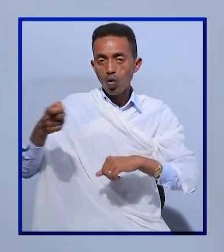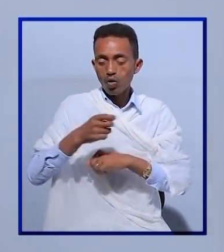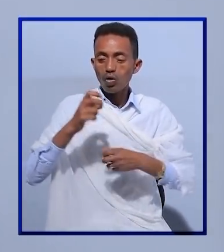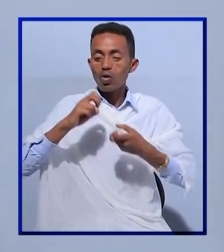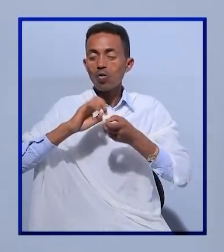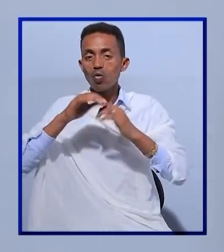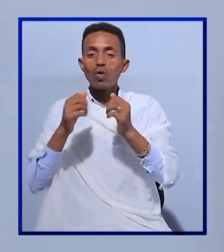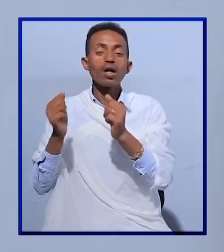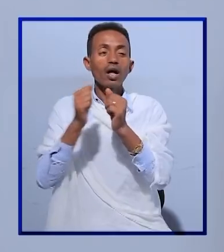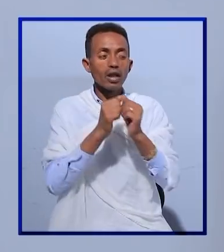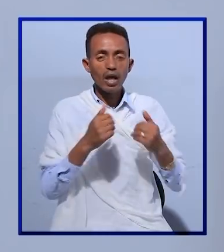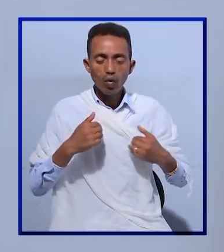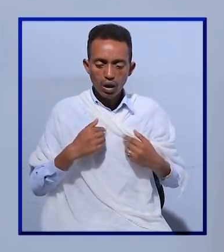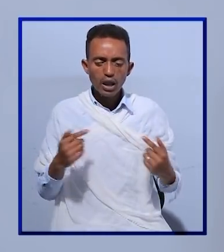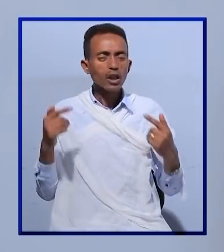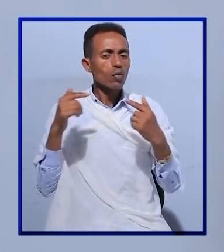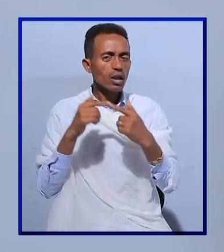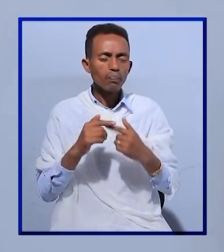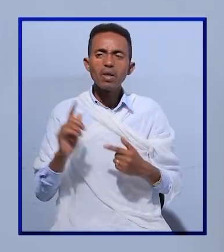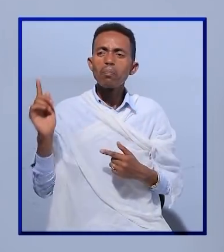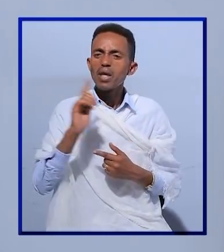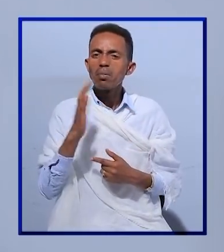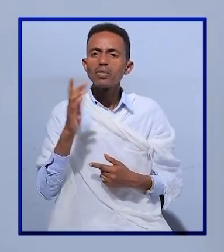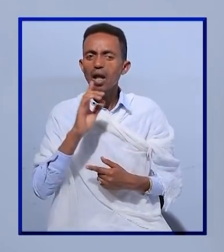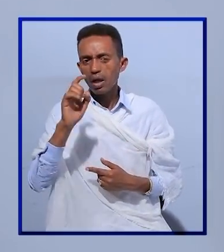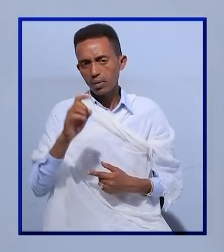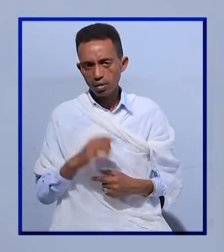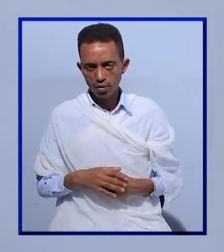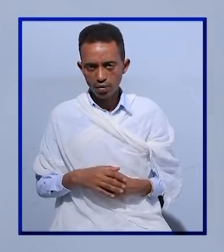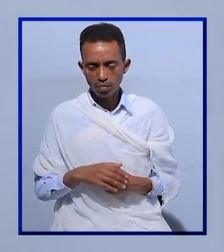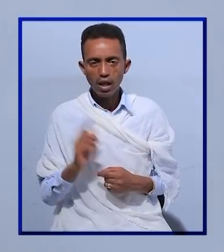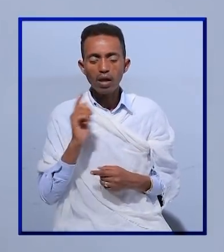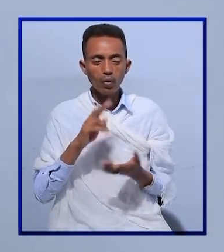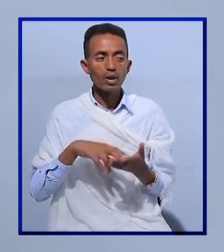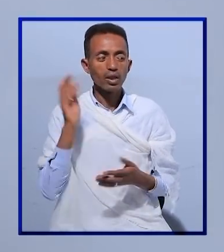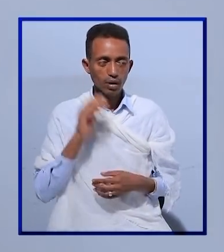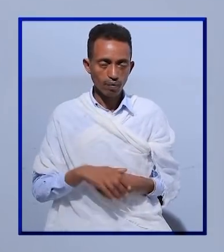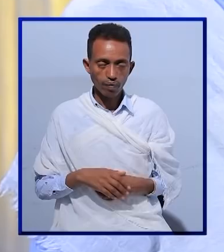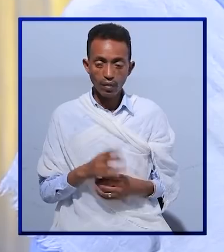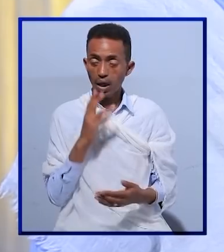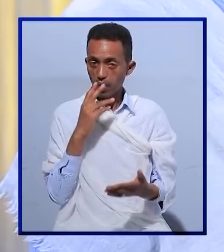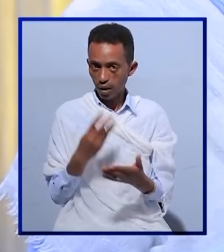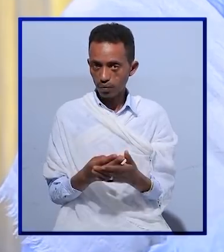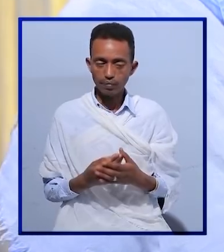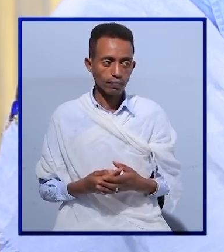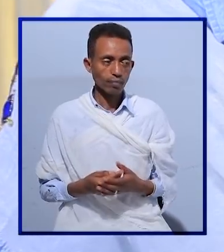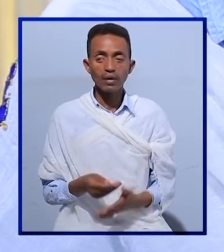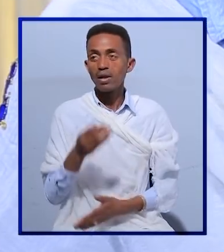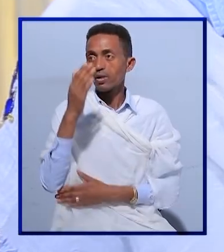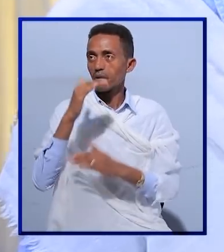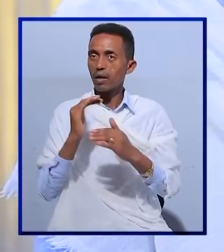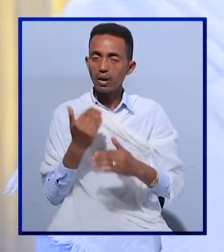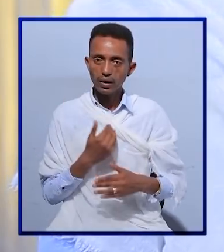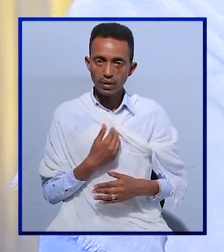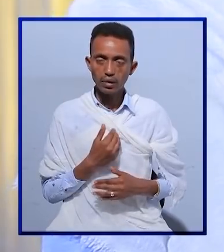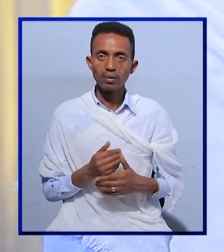ከሆኑ ወገኖቻችን ጋር ያለን ግንኙነት ምን መምሰል አለበት ከሚለውን ጀምር። መልካም እንግዲህ